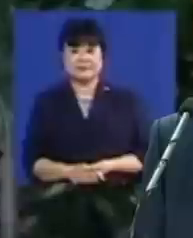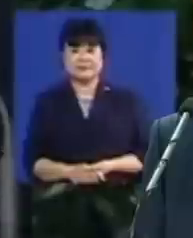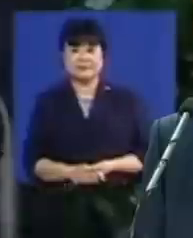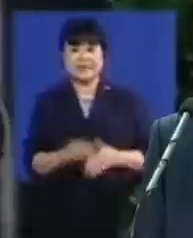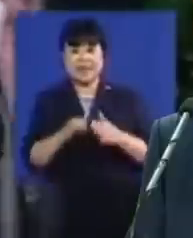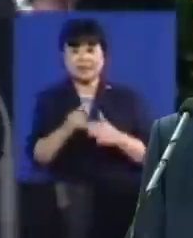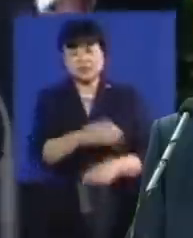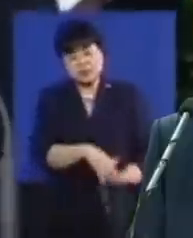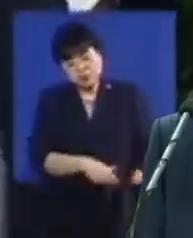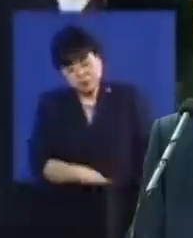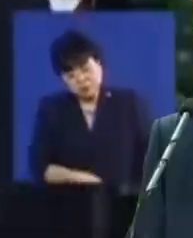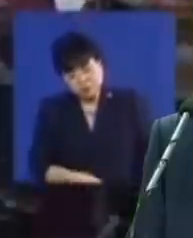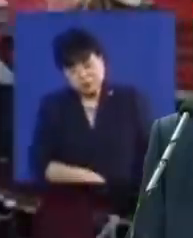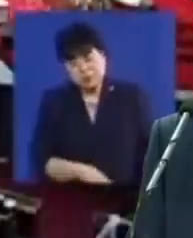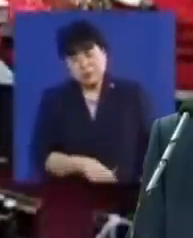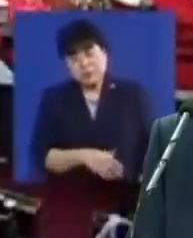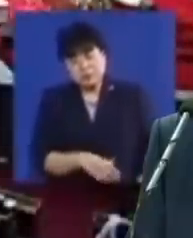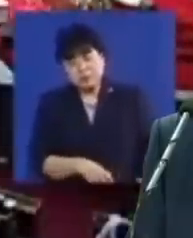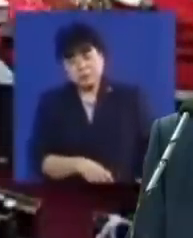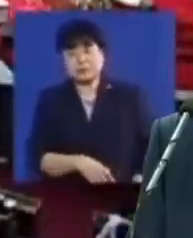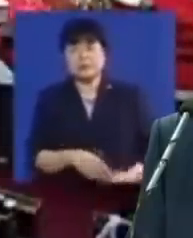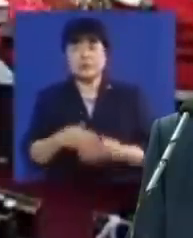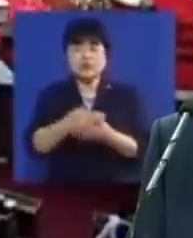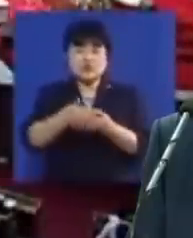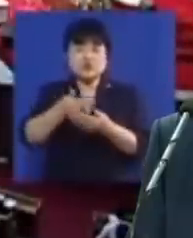가족들이 힘이 없어서 그런 이렇게 그랬더니